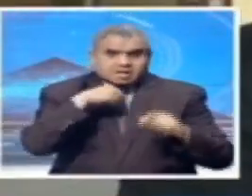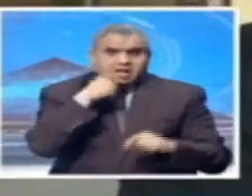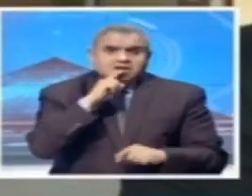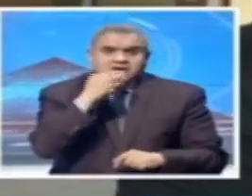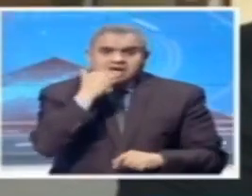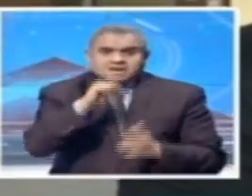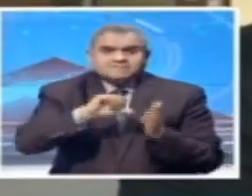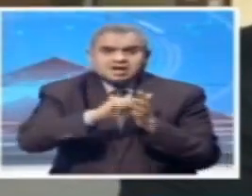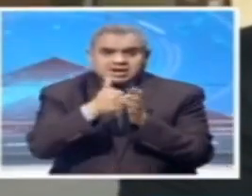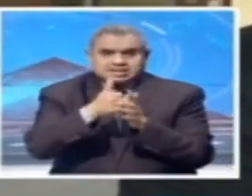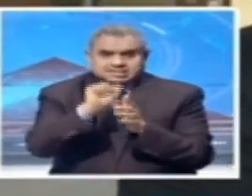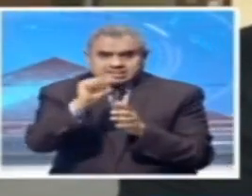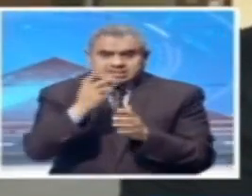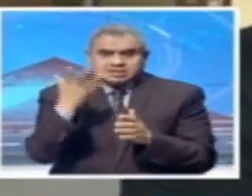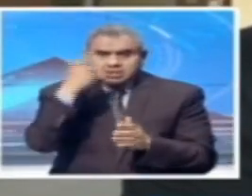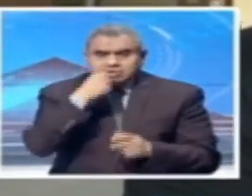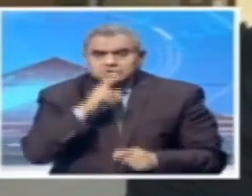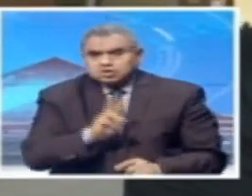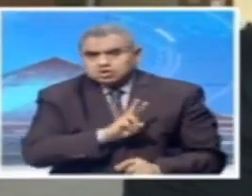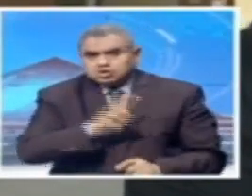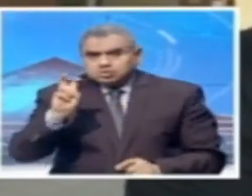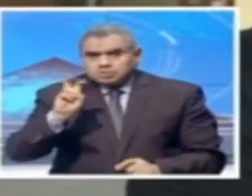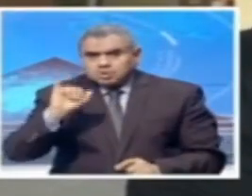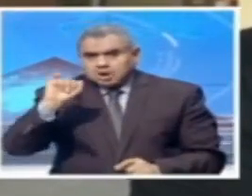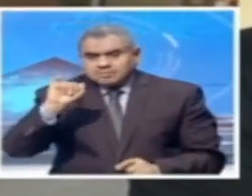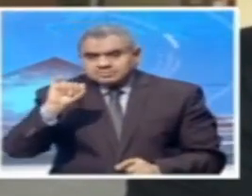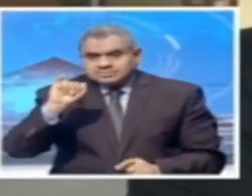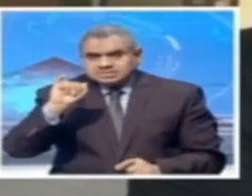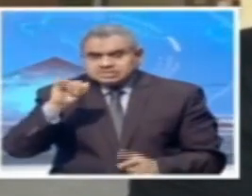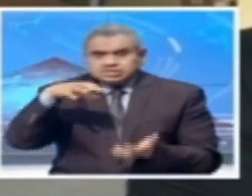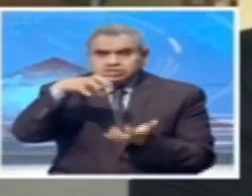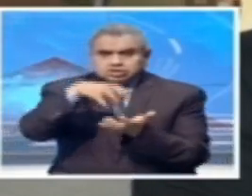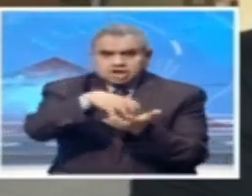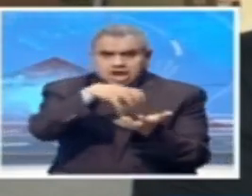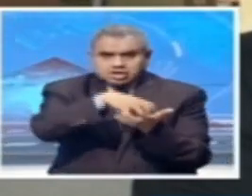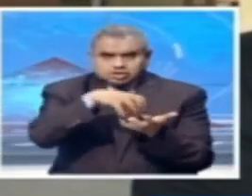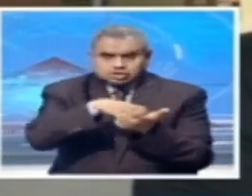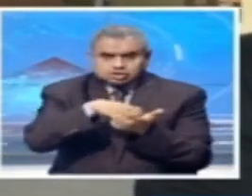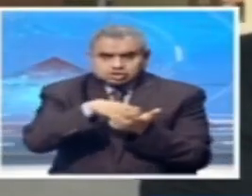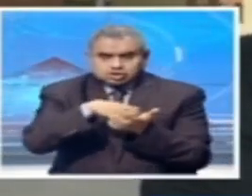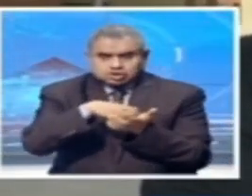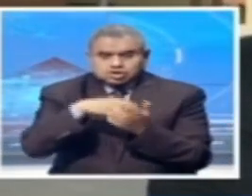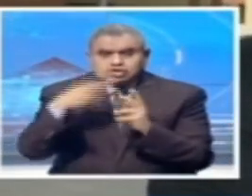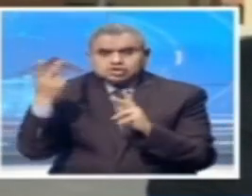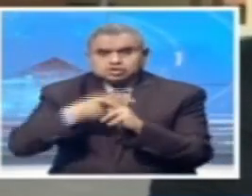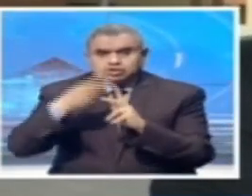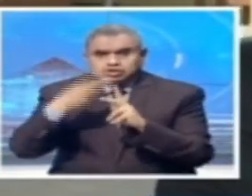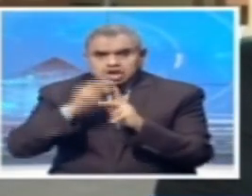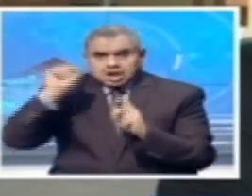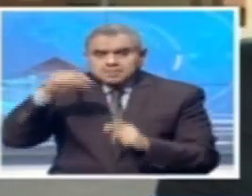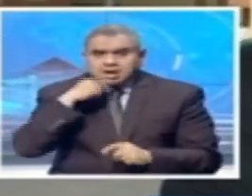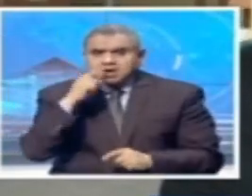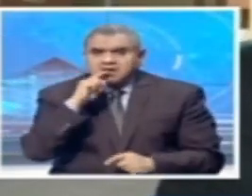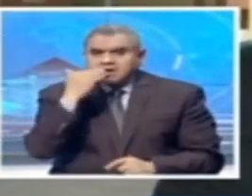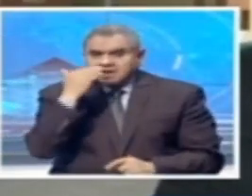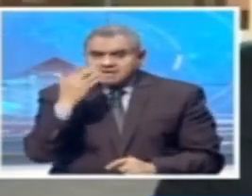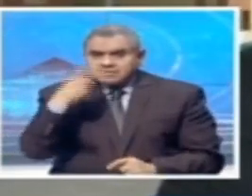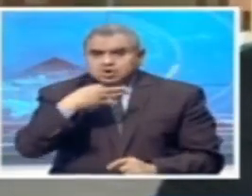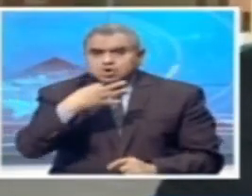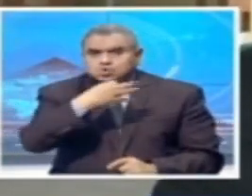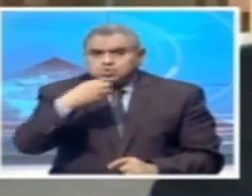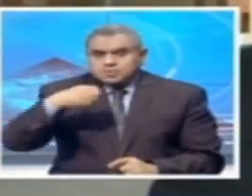تم تخصيص 750 شقة لأهالي رفح و360